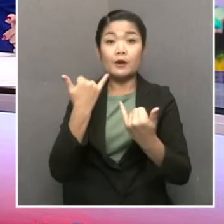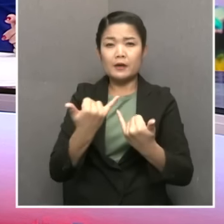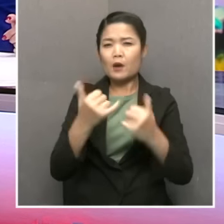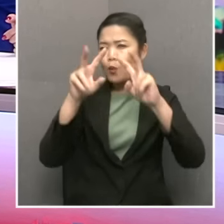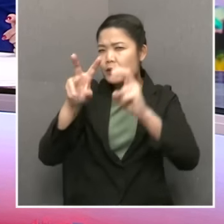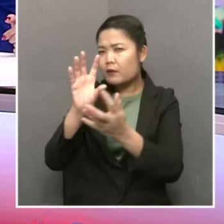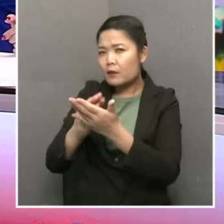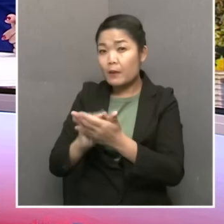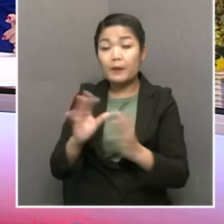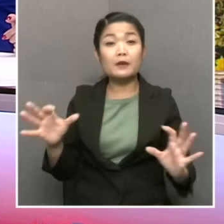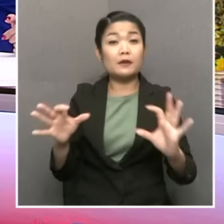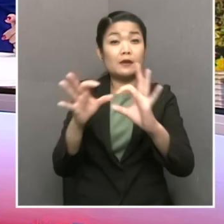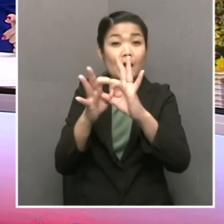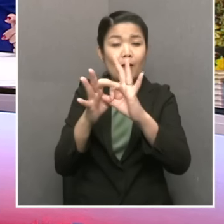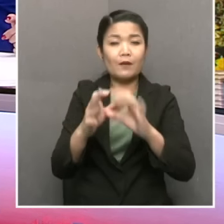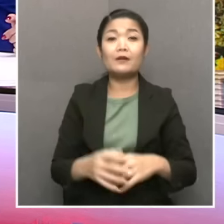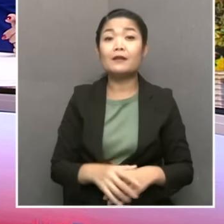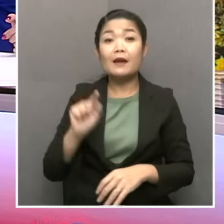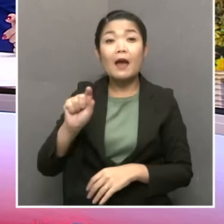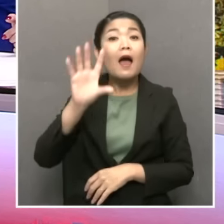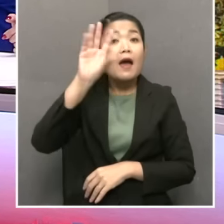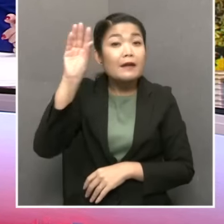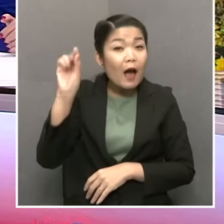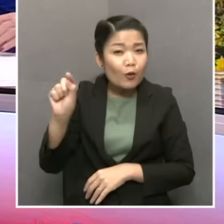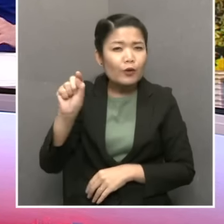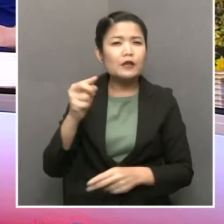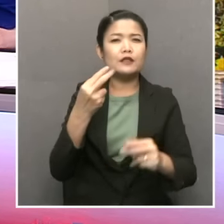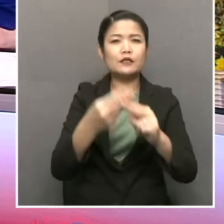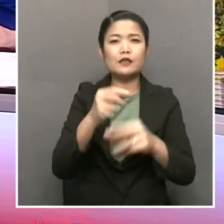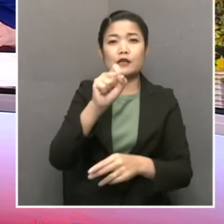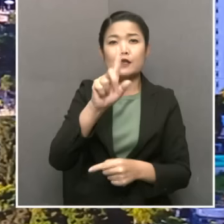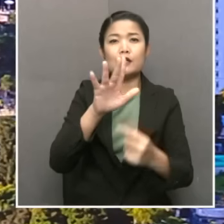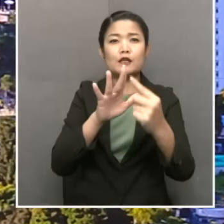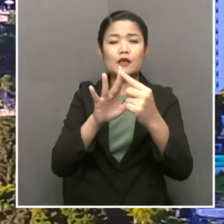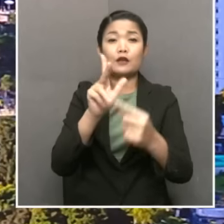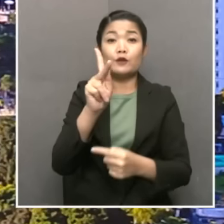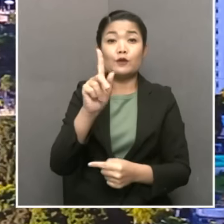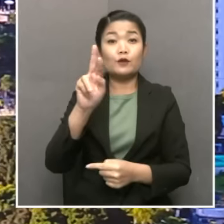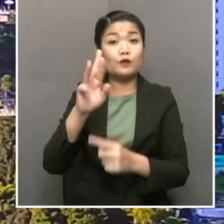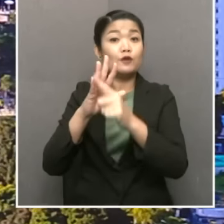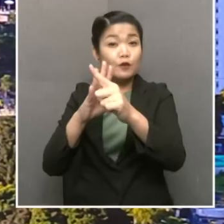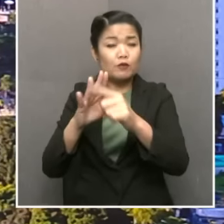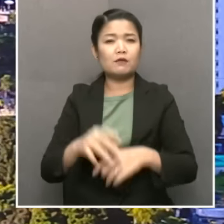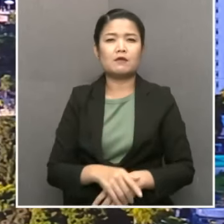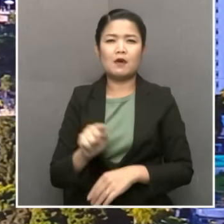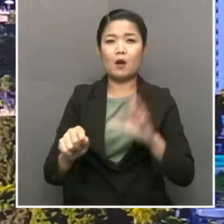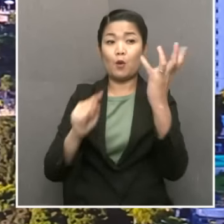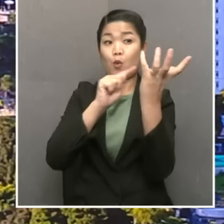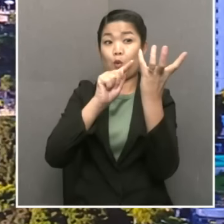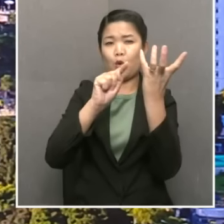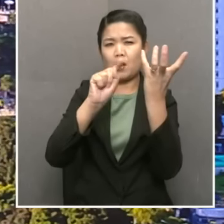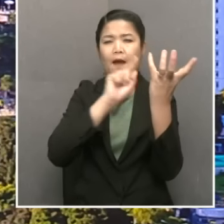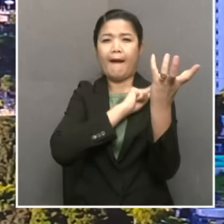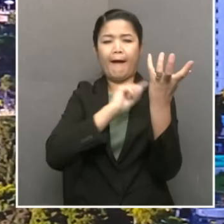ที่เกี่ยวข้องกับดาวศุกร์นะคะบางคนก็เรียกว่านี่เป็นดาวฝาแฝดของโลกนะคะปรากฏว่าในกลุ่มเมฆของดาวศุขค่ะไปเจอ